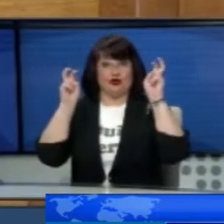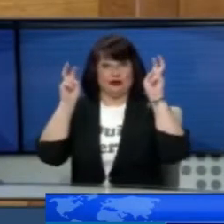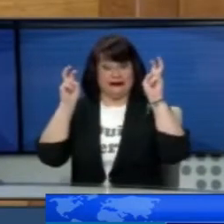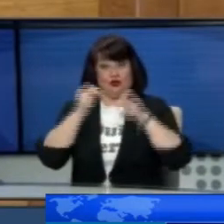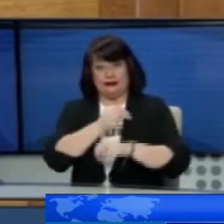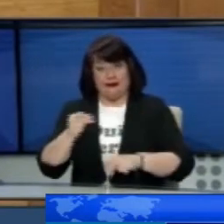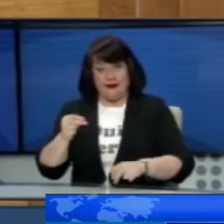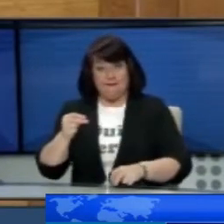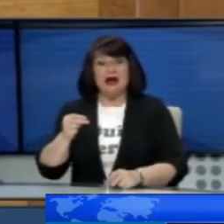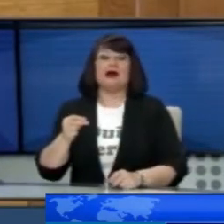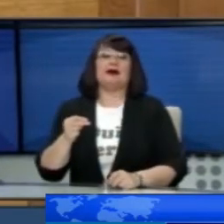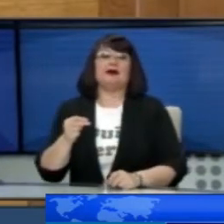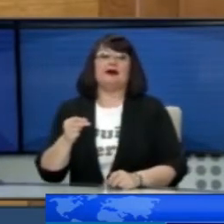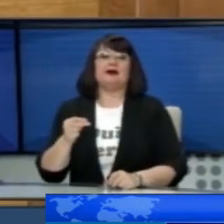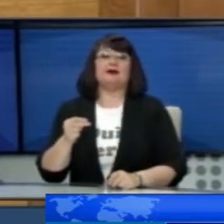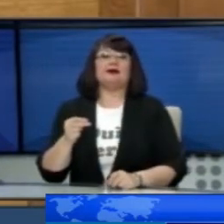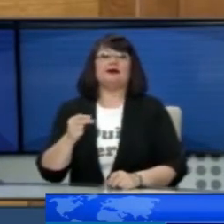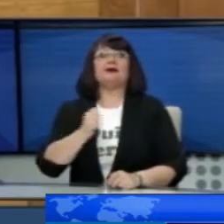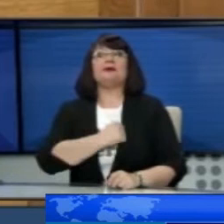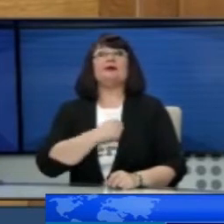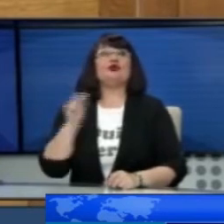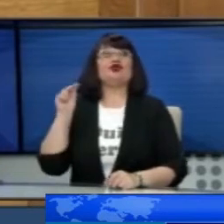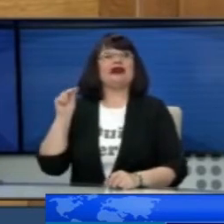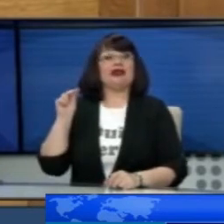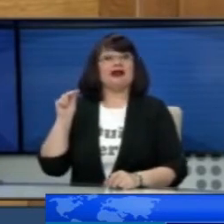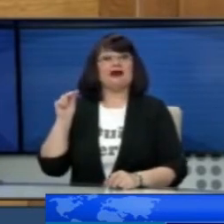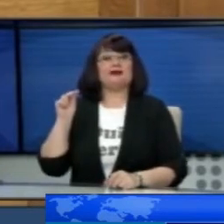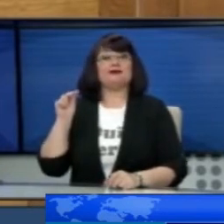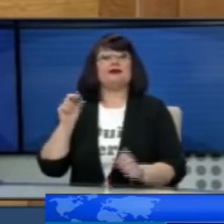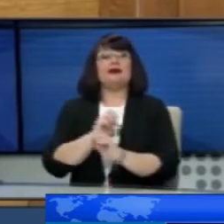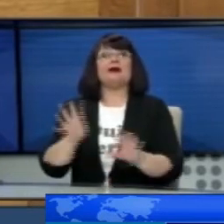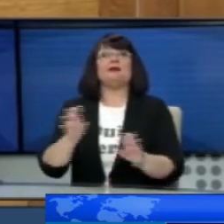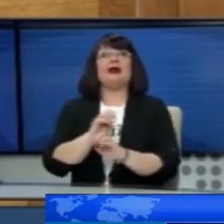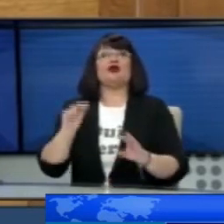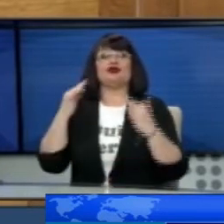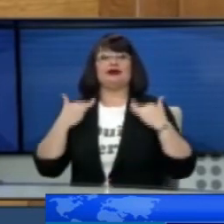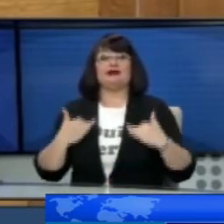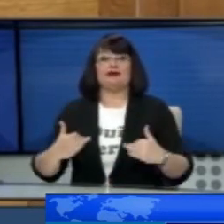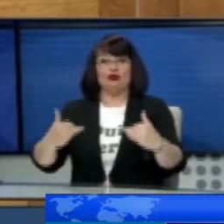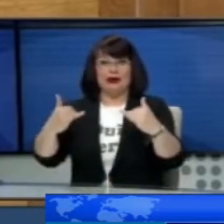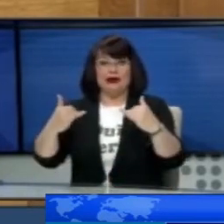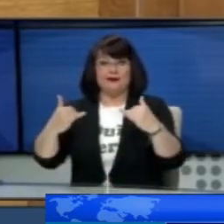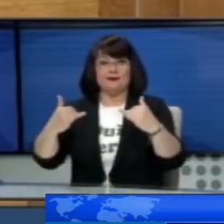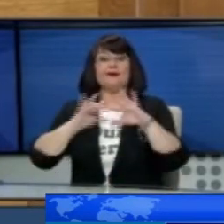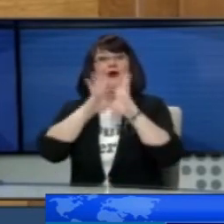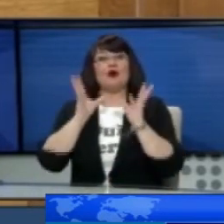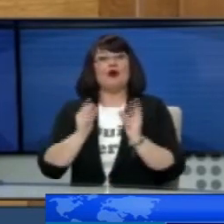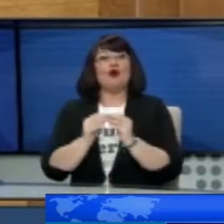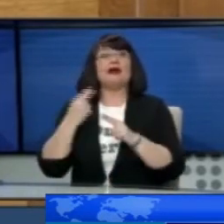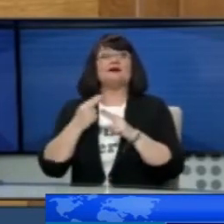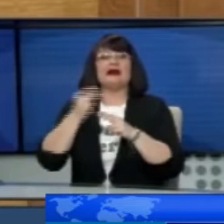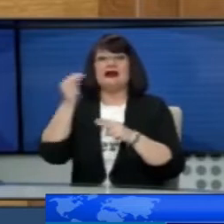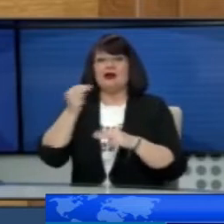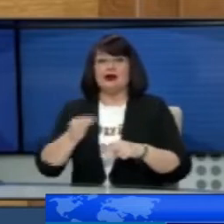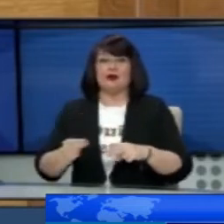περιεχόμενο, μένοντας πιστός στη δέσμευσή μου να ενημερώνω στη Βουλή των Ελλήνων για όλα τα κρίσιμα